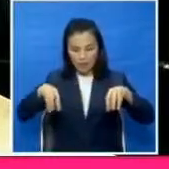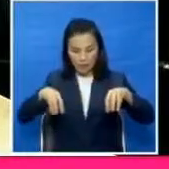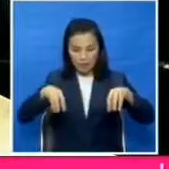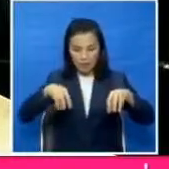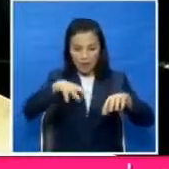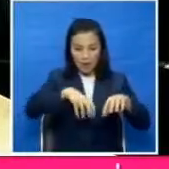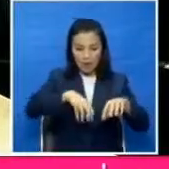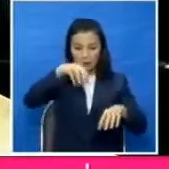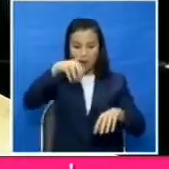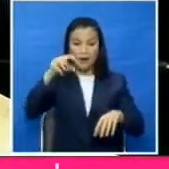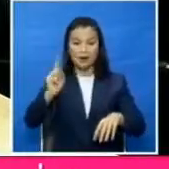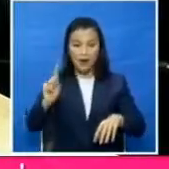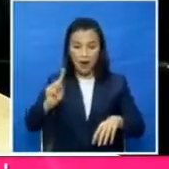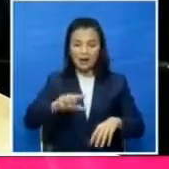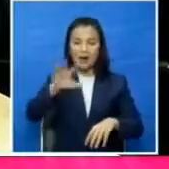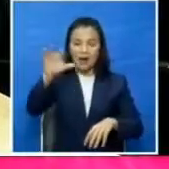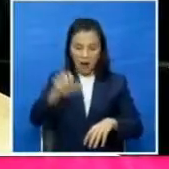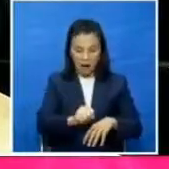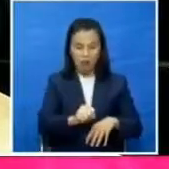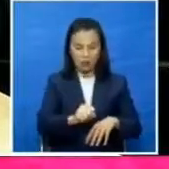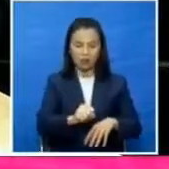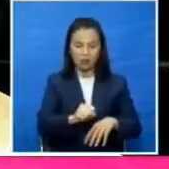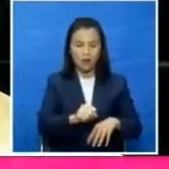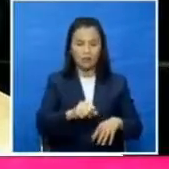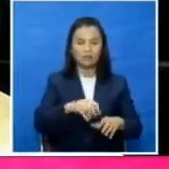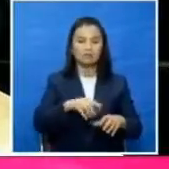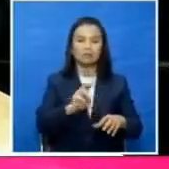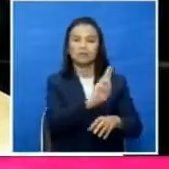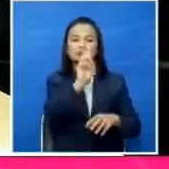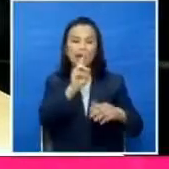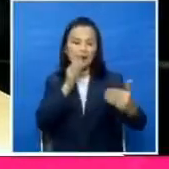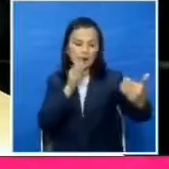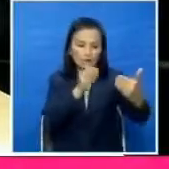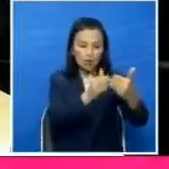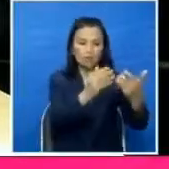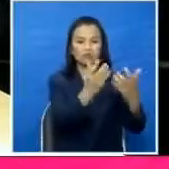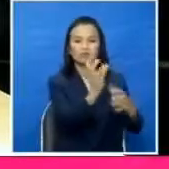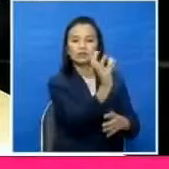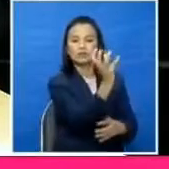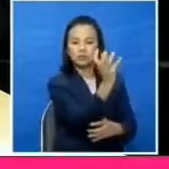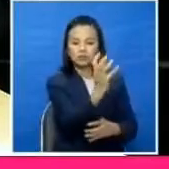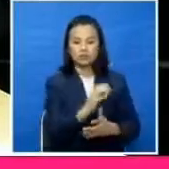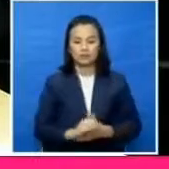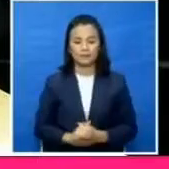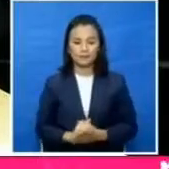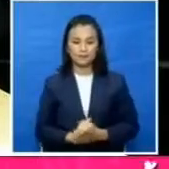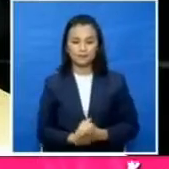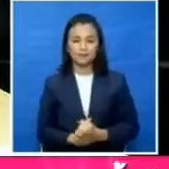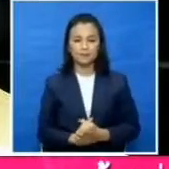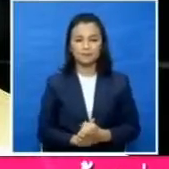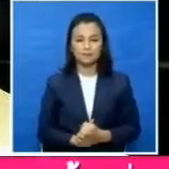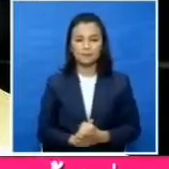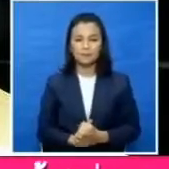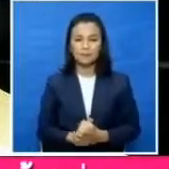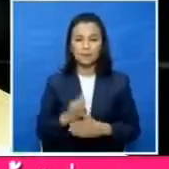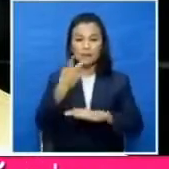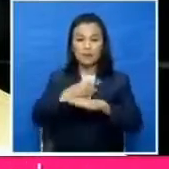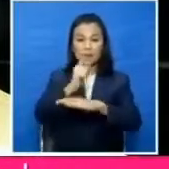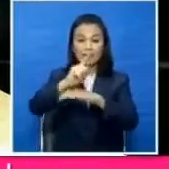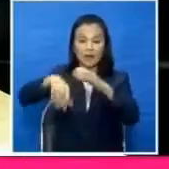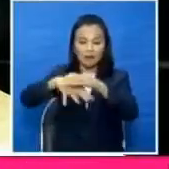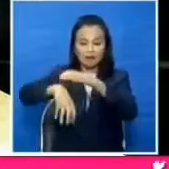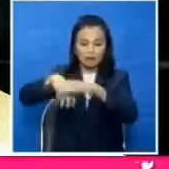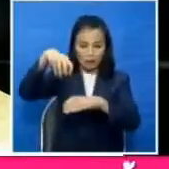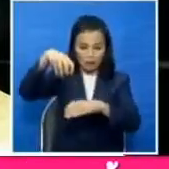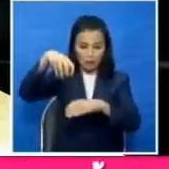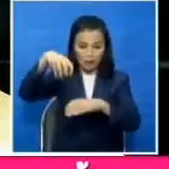จะใช้ลูกบอลยางในกล่องหมายเลขนั้นบรรจุลงในเครื่องออกรางวัลไฟฟ้าอัตโนมัติค่ะประธานกรรมการสุ่มจับลูกบอลลูกที่1